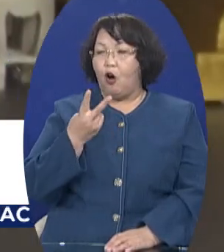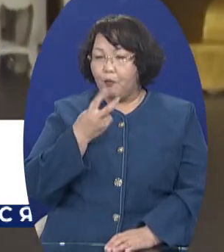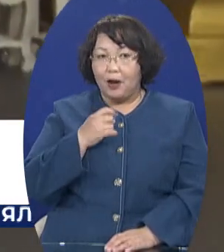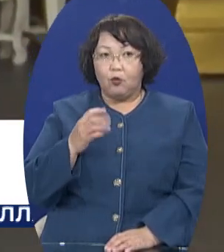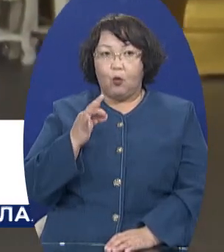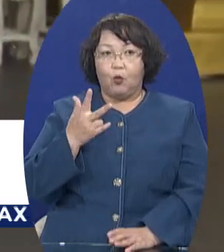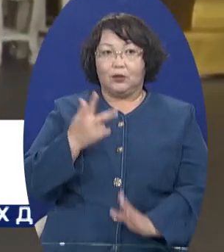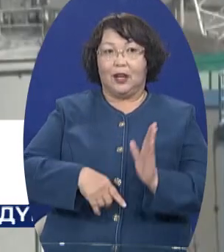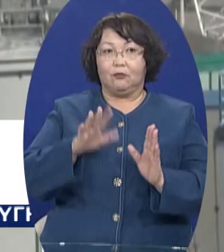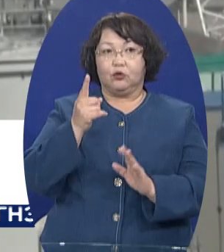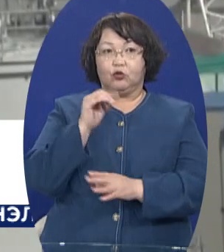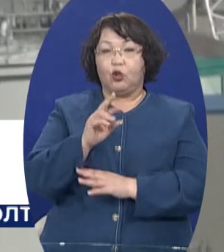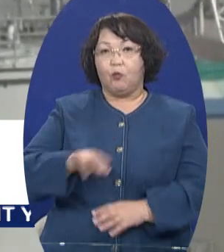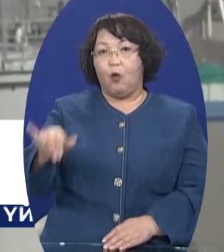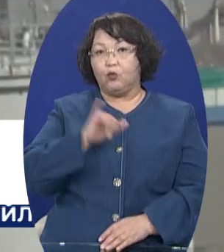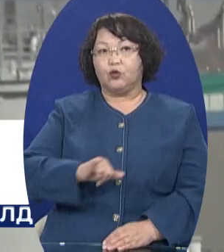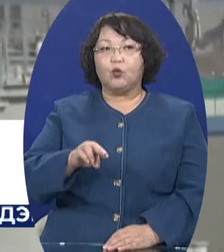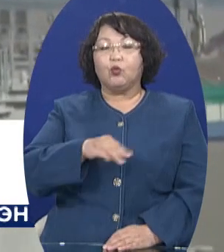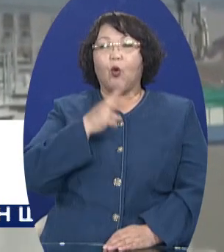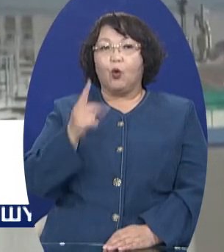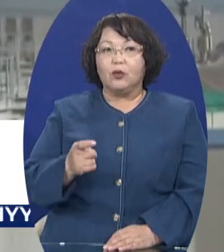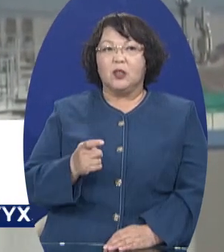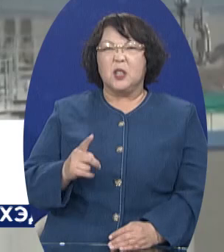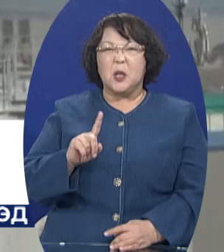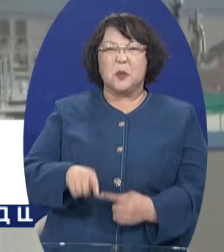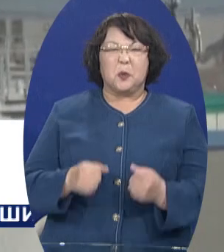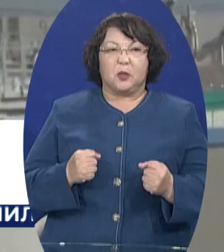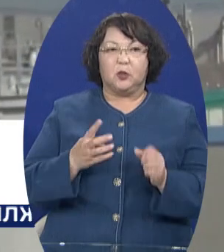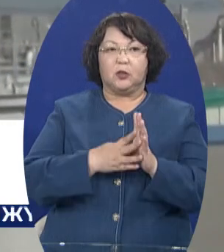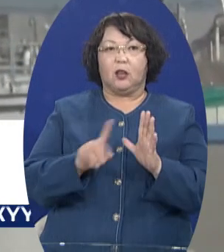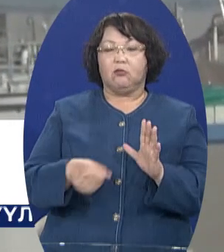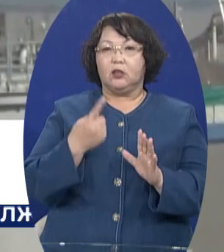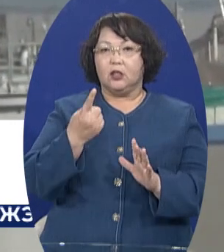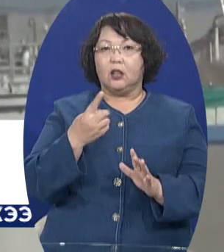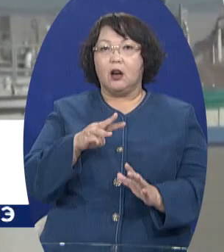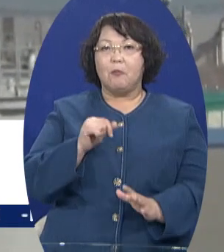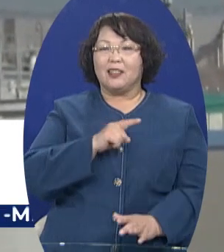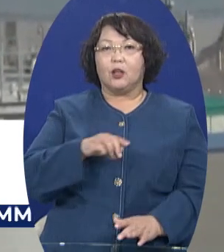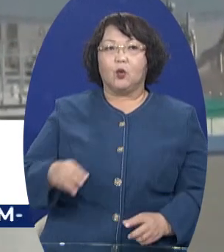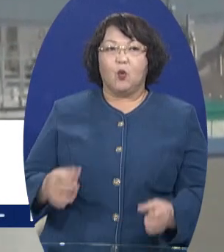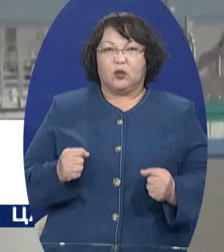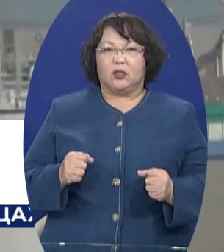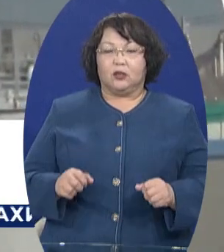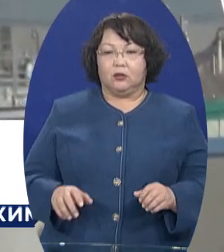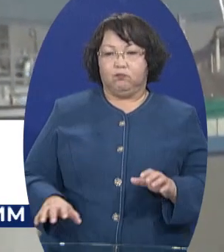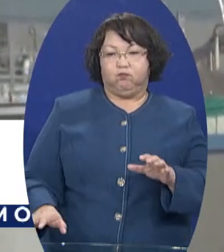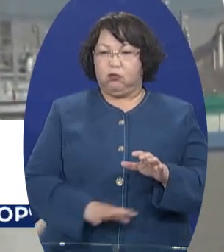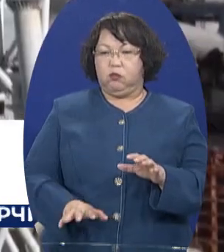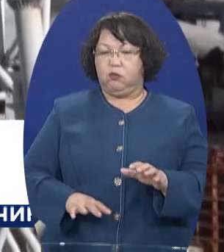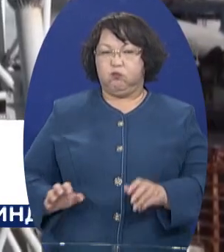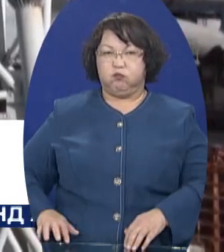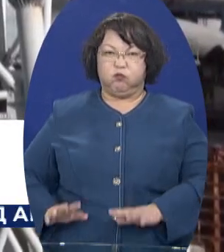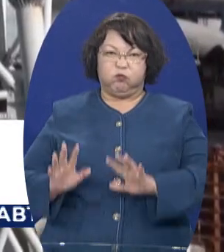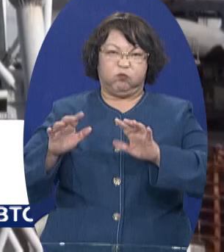Японы түүхэнд хамгийн хүчтэй буюу 9.1 магнитудын хүчтэй газар хөдлөлт болж үүний улмаас одоо цунами үүссэн байдаг. Энэ